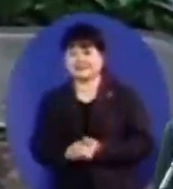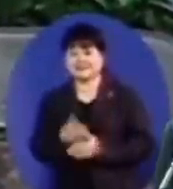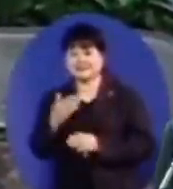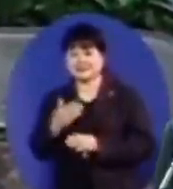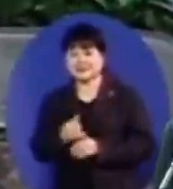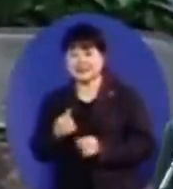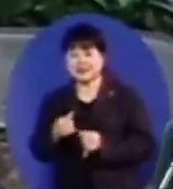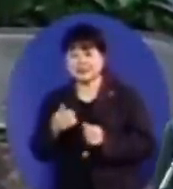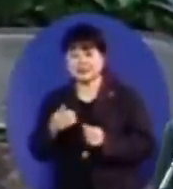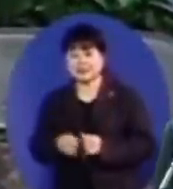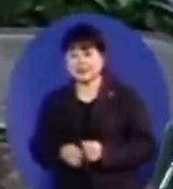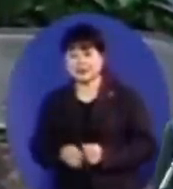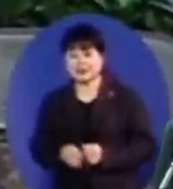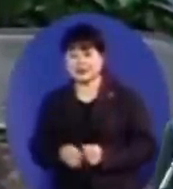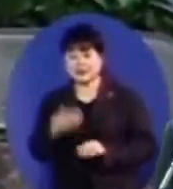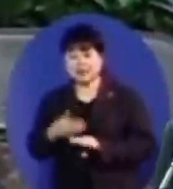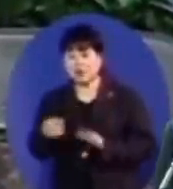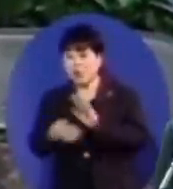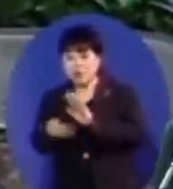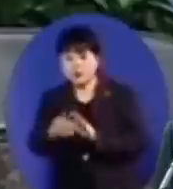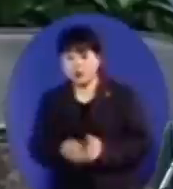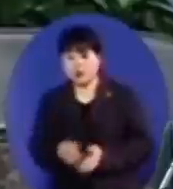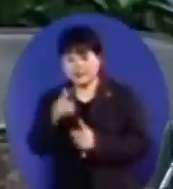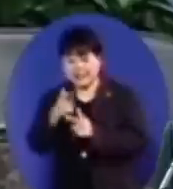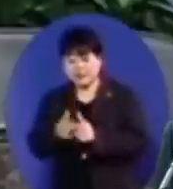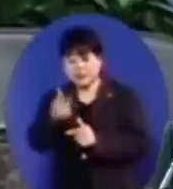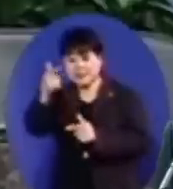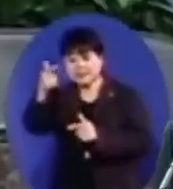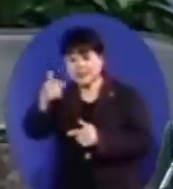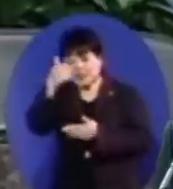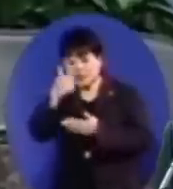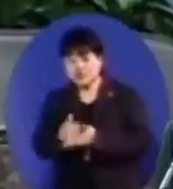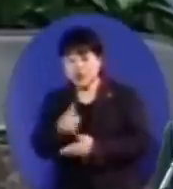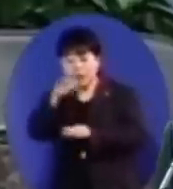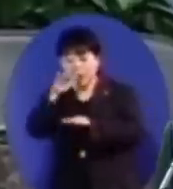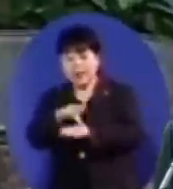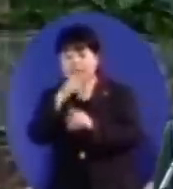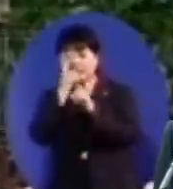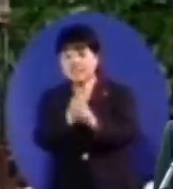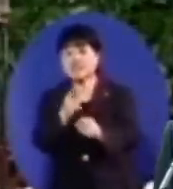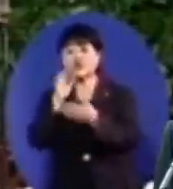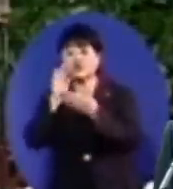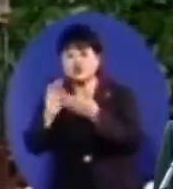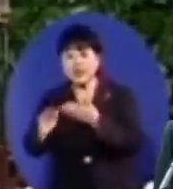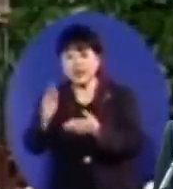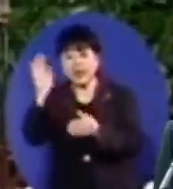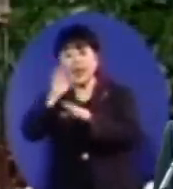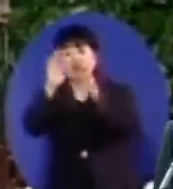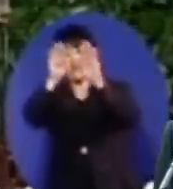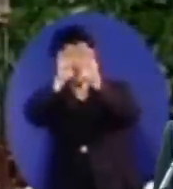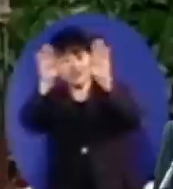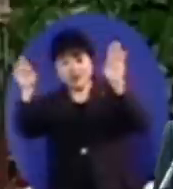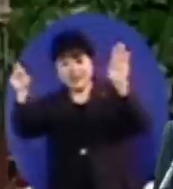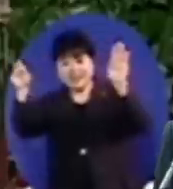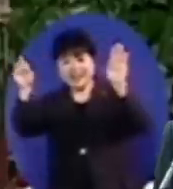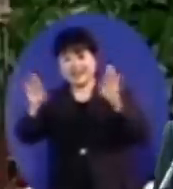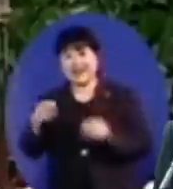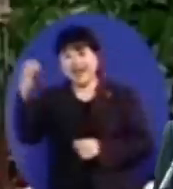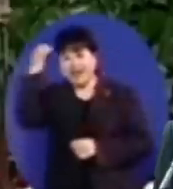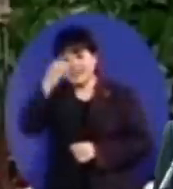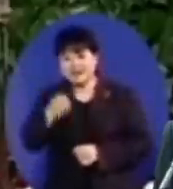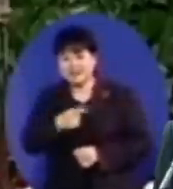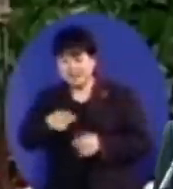사람들에게 부어주지 않았었습니다. 예수님이 죄와 마귀를 이기고 난 다음에 하늘 문을 열어 제끼니까